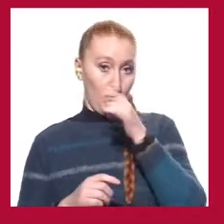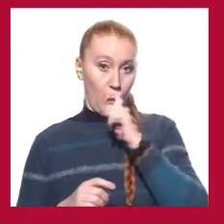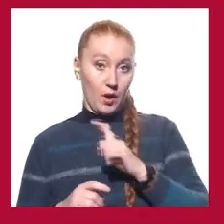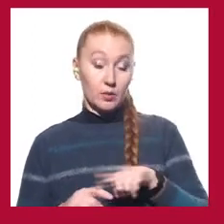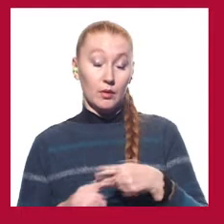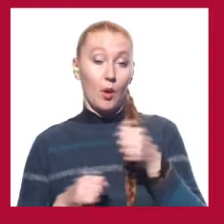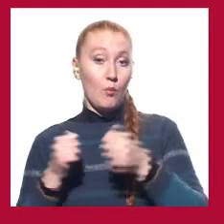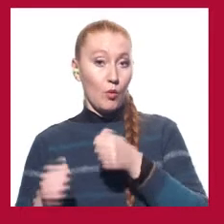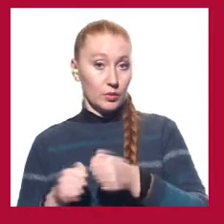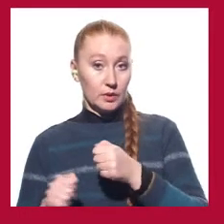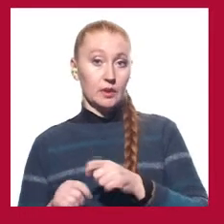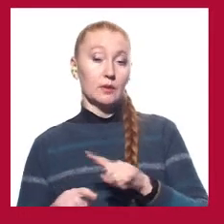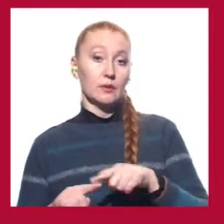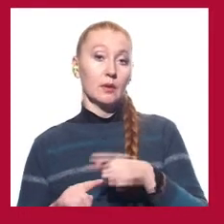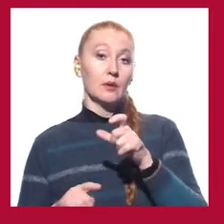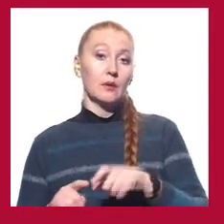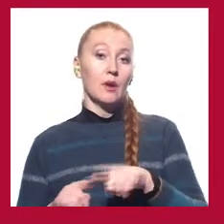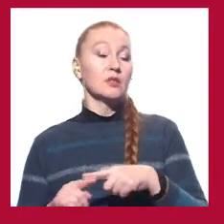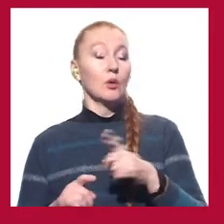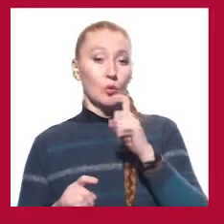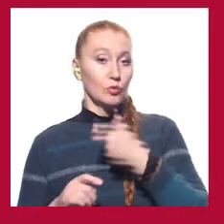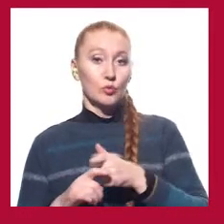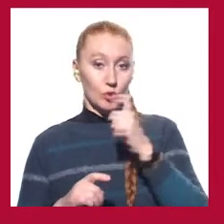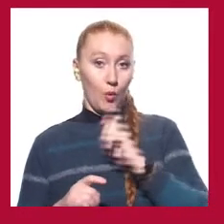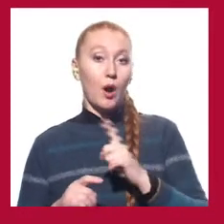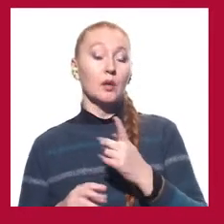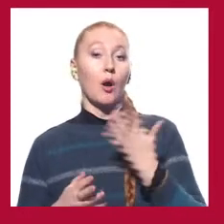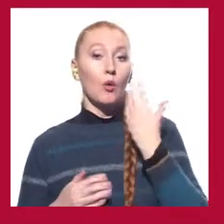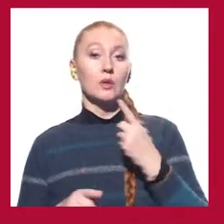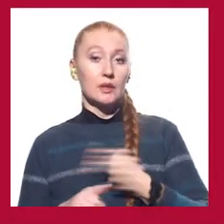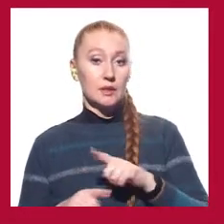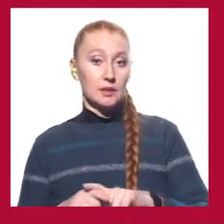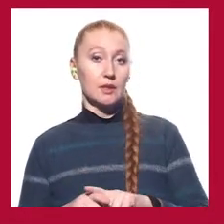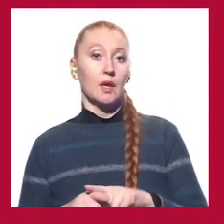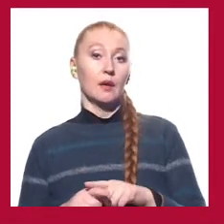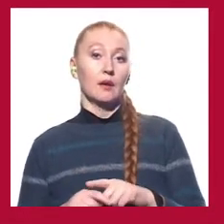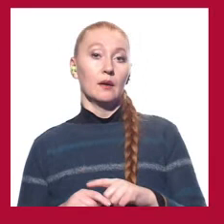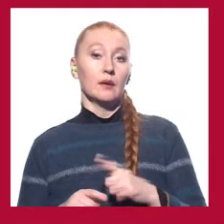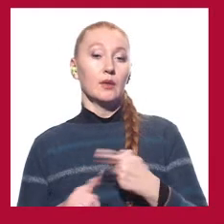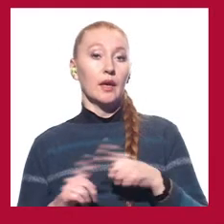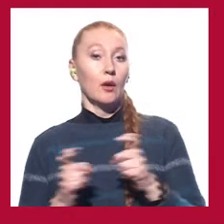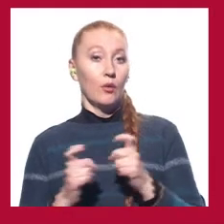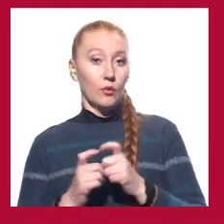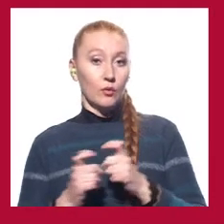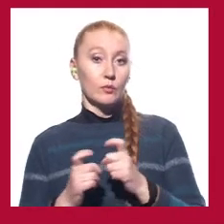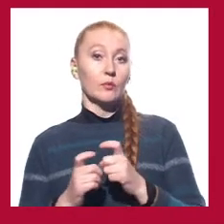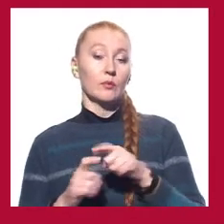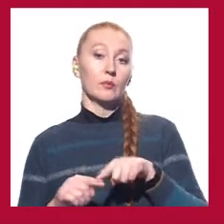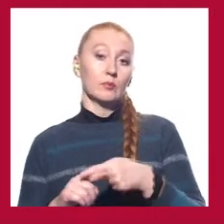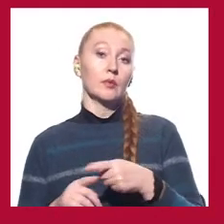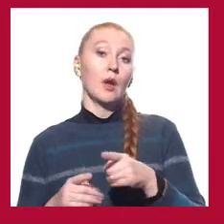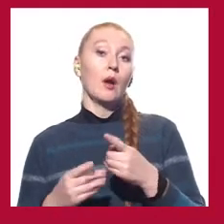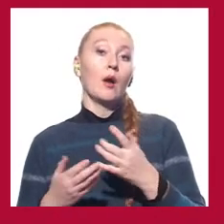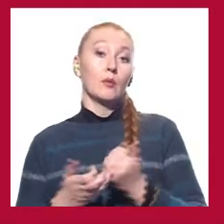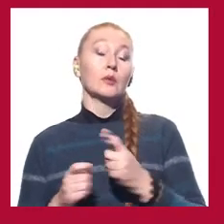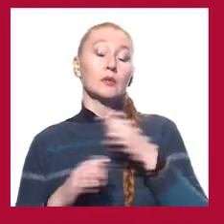це побиття, тому що це явно дуже погано, особливо погано, коли це такі конфлікти стаються інтернетами.